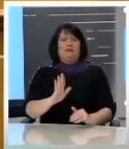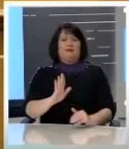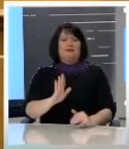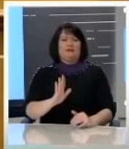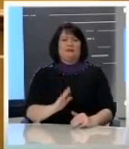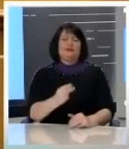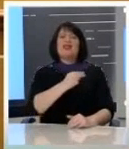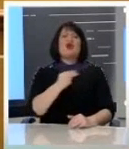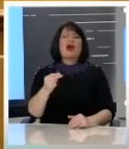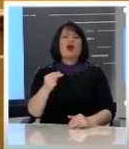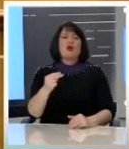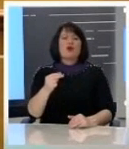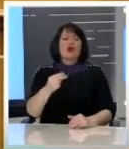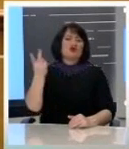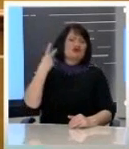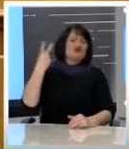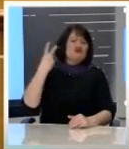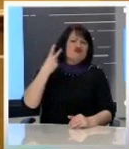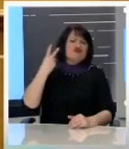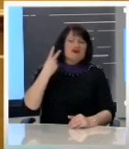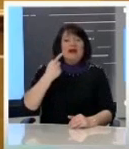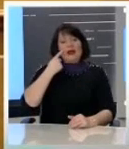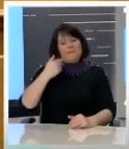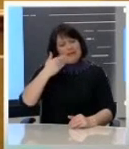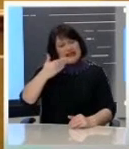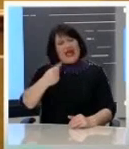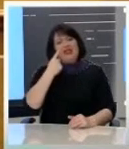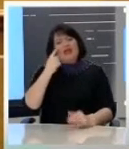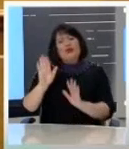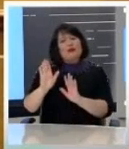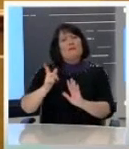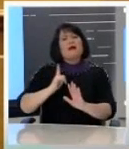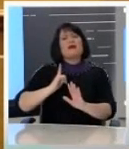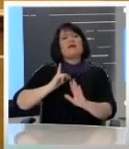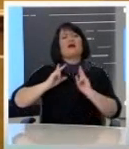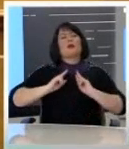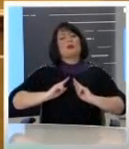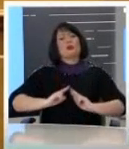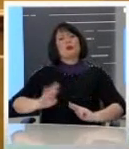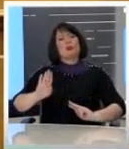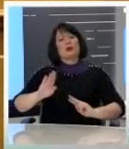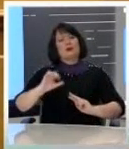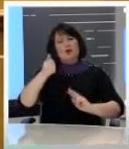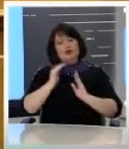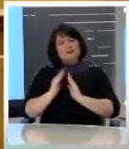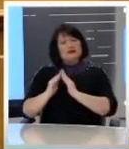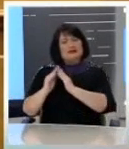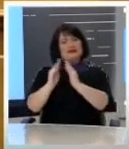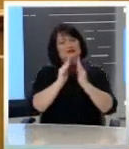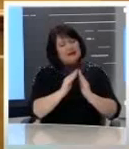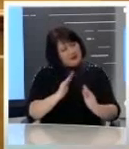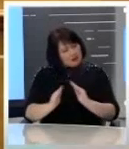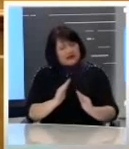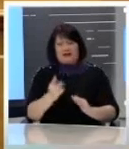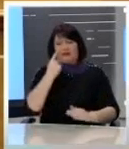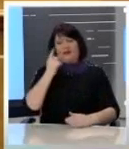κύριος Θεοχαρόπουλος, τι θα κάνουμε μετά. Έχουμε χρόνο μέχρι τότε, μείνετε ήσυχος, δεν θα μείνει απροστάτευτη η πρώτη